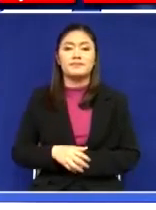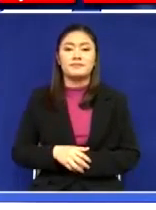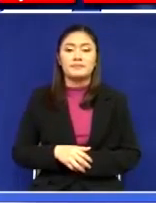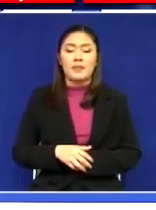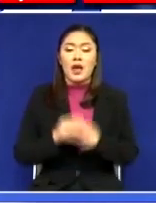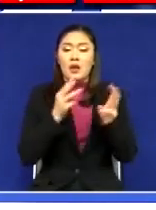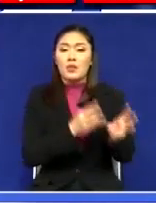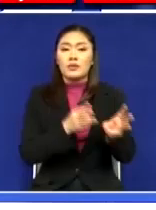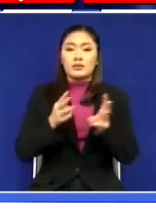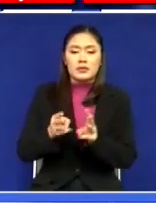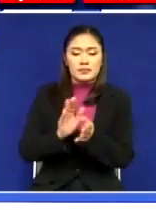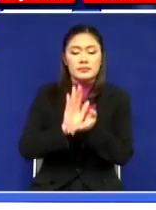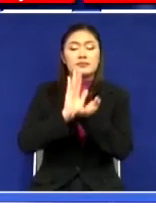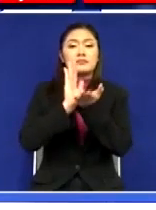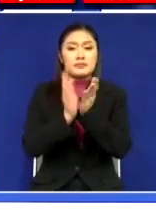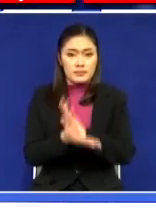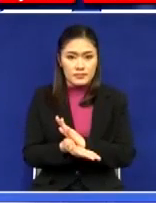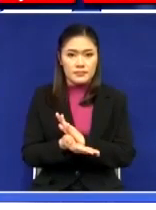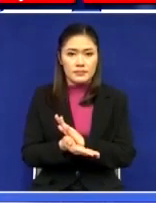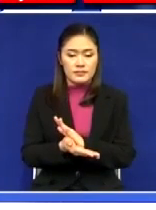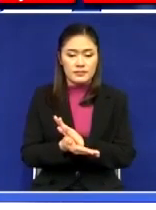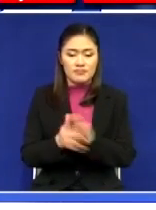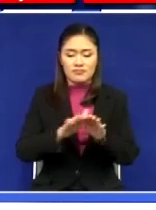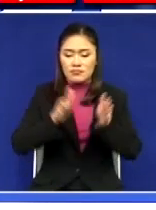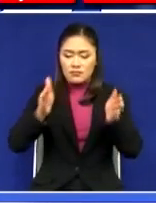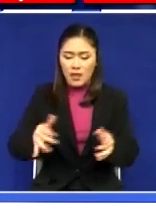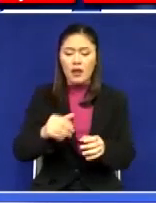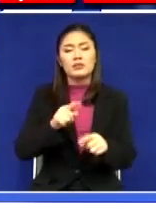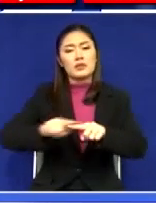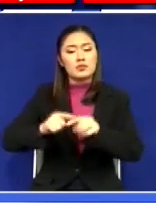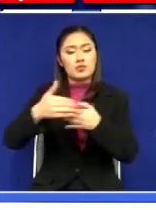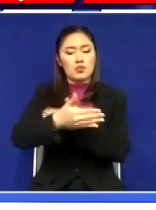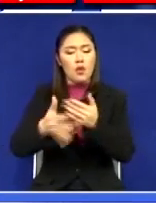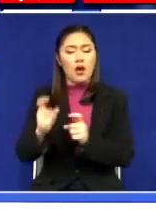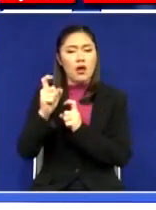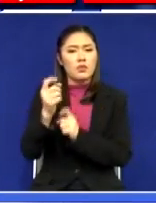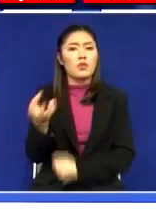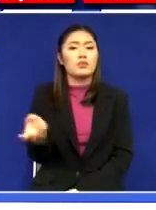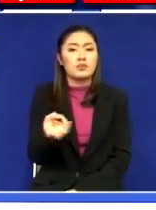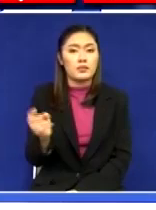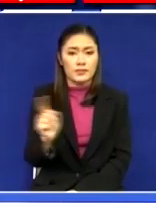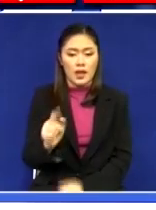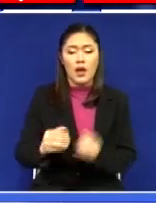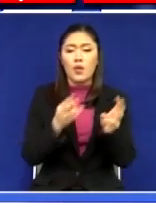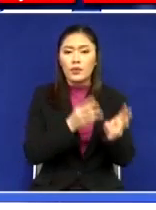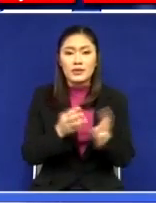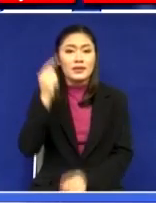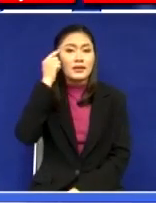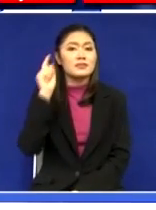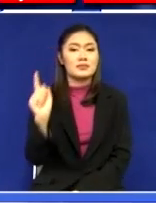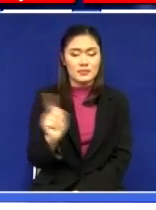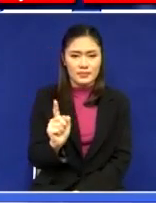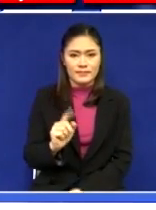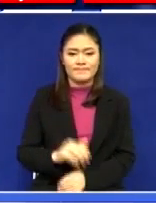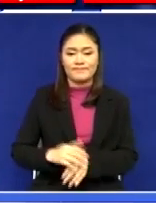วิธีการที่จะปรับนะครับปรับพื้นที่ปรับสถานที่ให้มีความเสี่ยงต่ำลงนะครับมีวิธีคิดยังไงนะครับผ